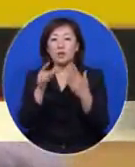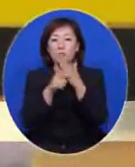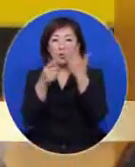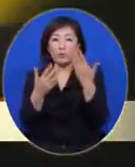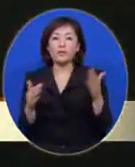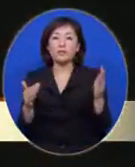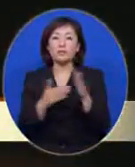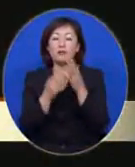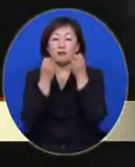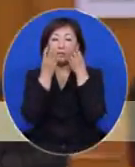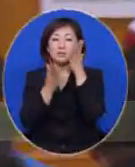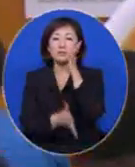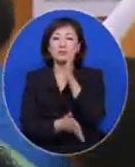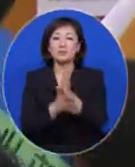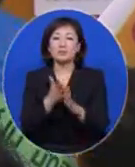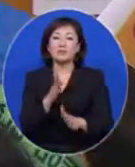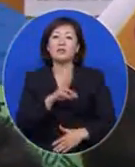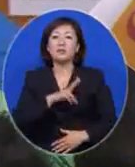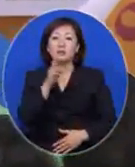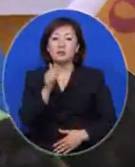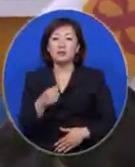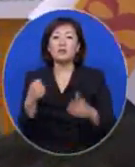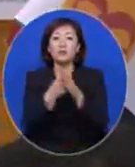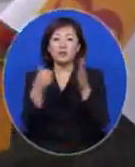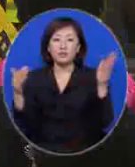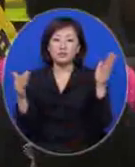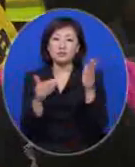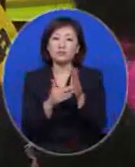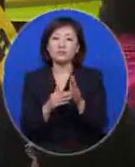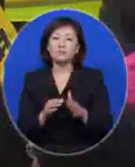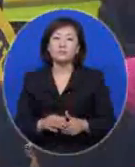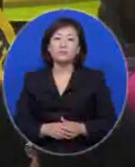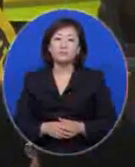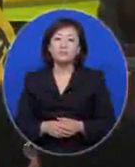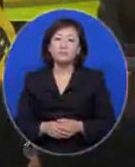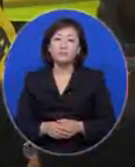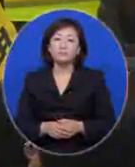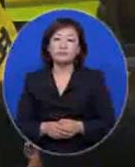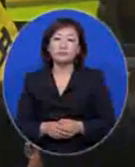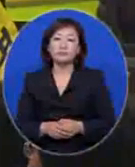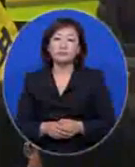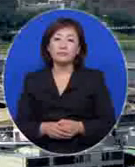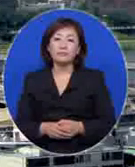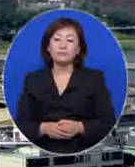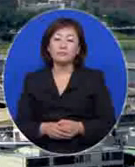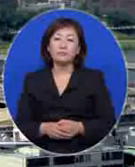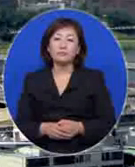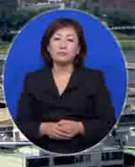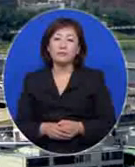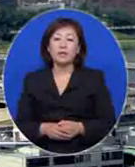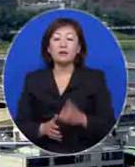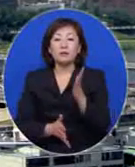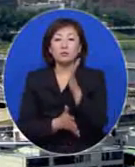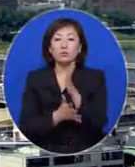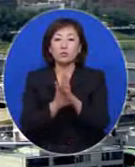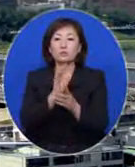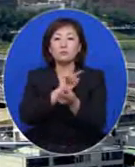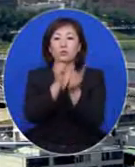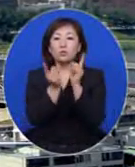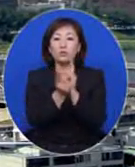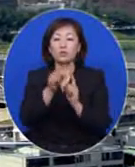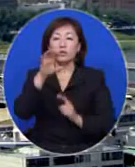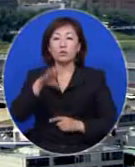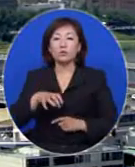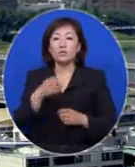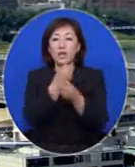새 시당 위원장으로 당선됐습니다. UBC 뉴스 선석입니다. 도심 로터리의